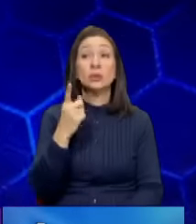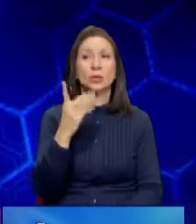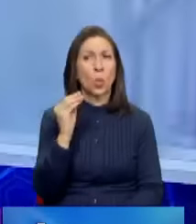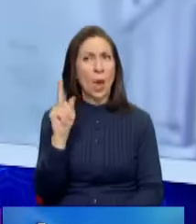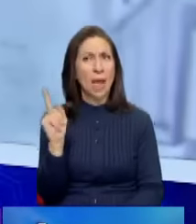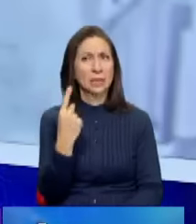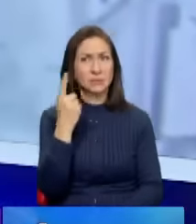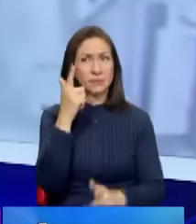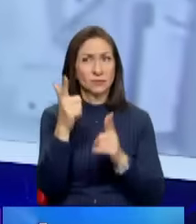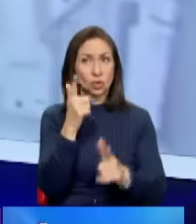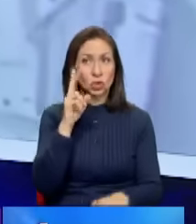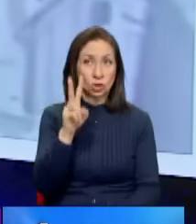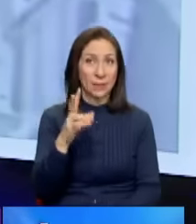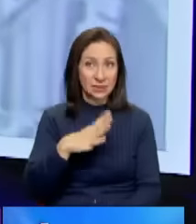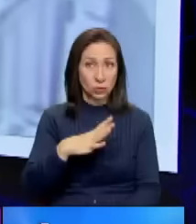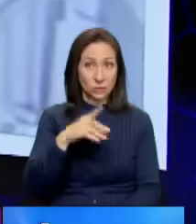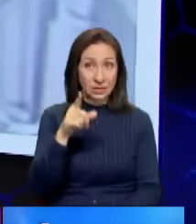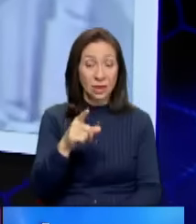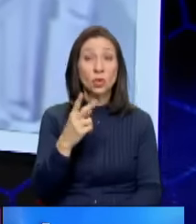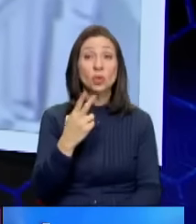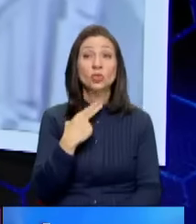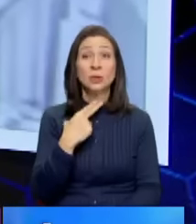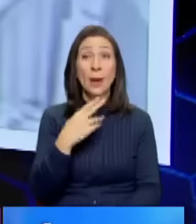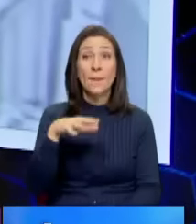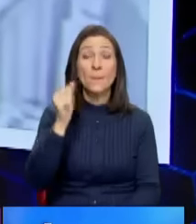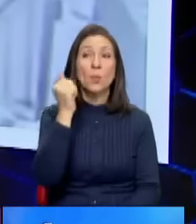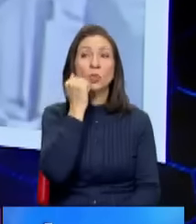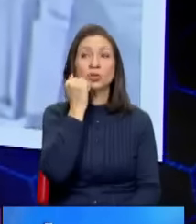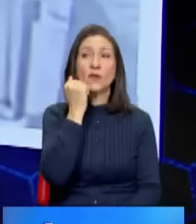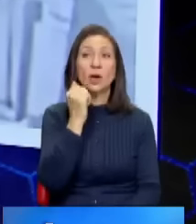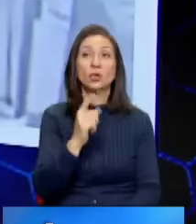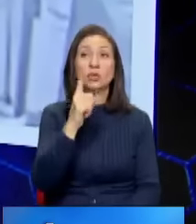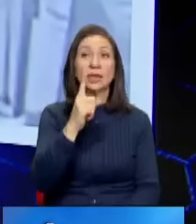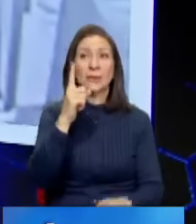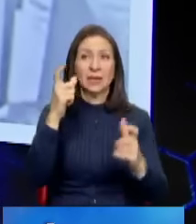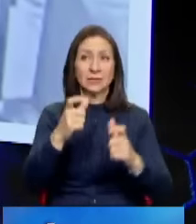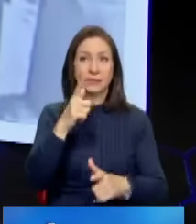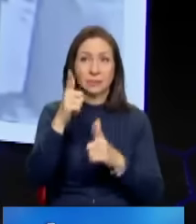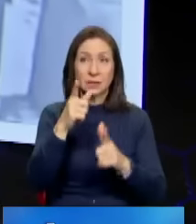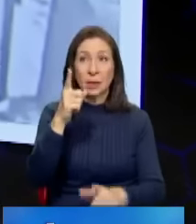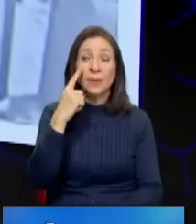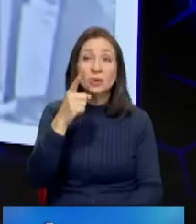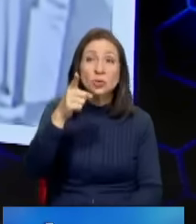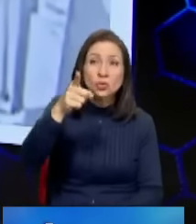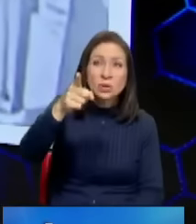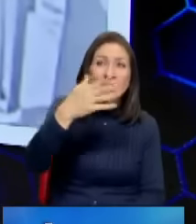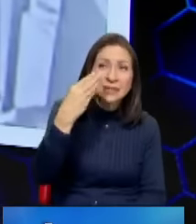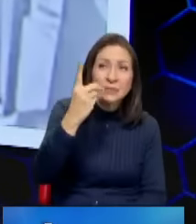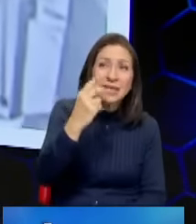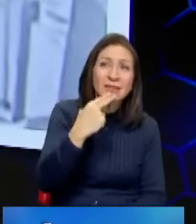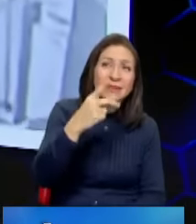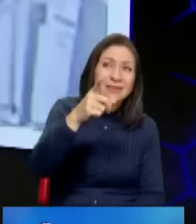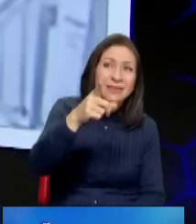çok ilginç bir görüntü göstermek istiyorum size. Rusya'nın başkenti Moskova'nın kuzeyinde bir kentte kaydedildi. Bakın şurada genç bir